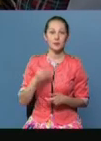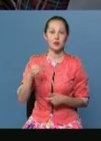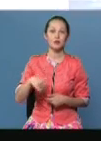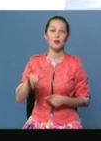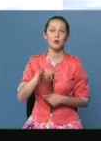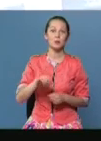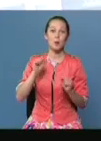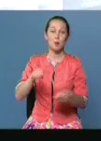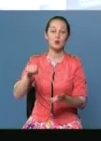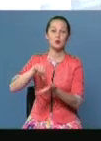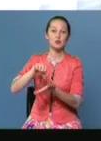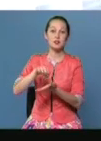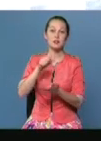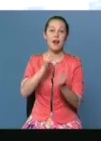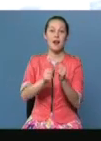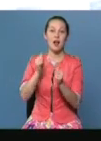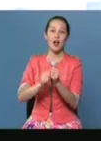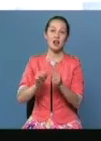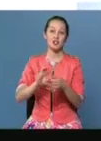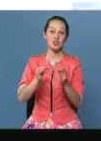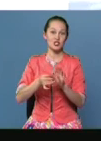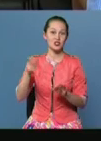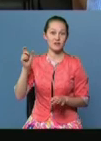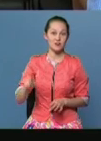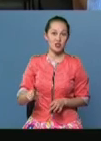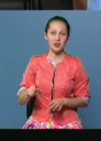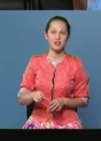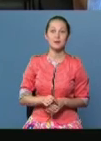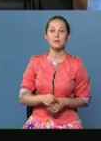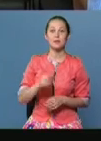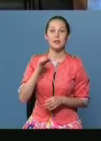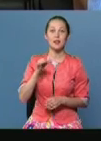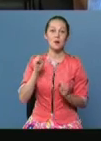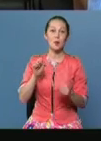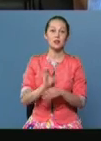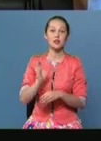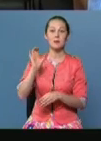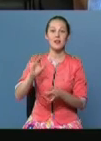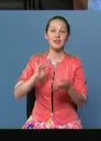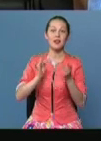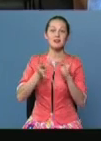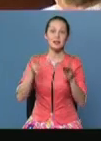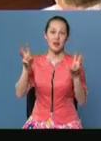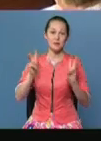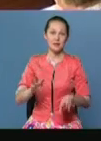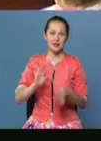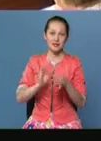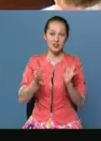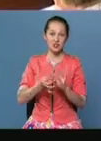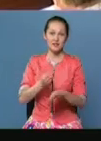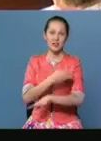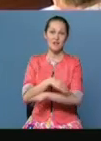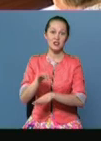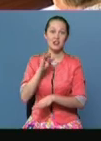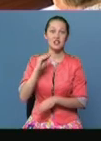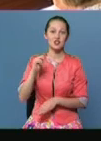может принять каждый ижевчанин. Поручения будущим депутатам Государственной Думы горожане могут направлять на сайт администрации Ижевска. Его адрес